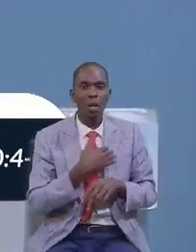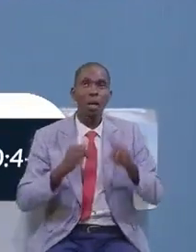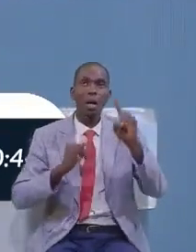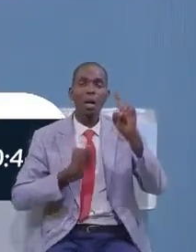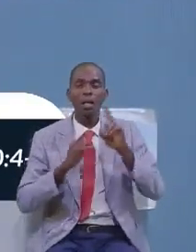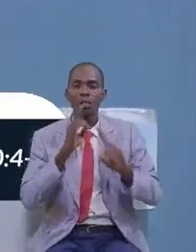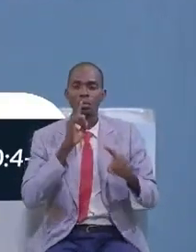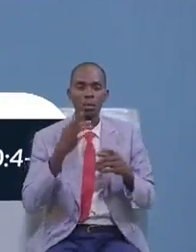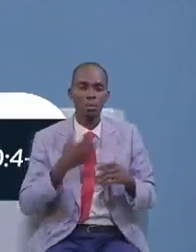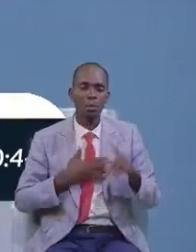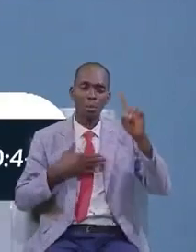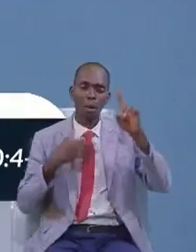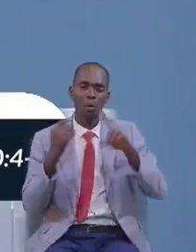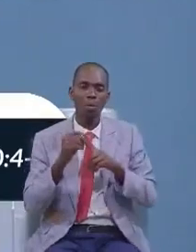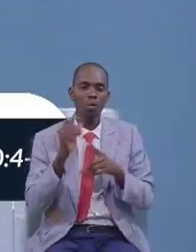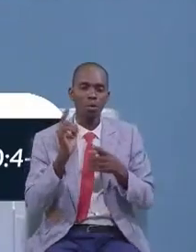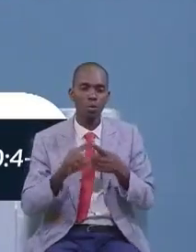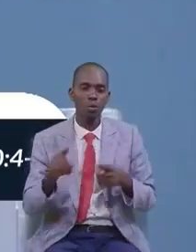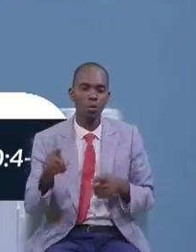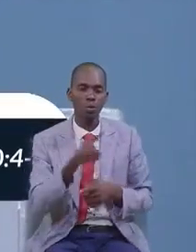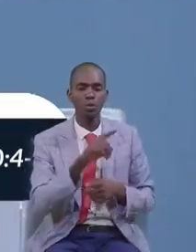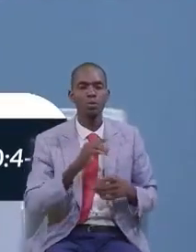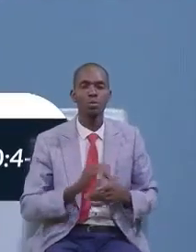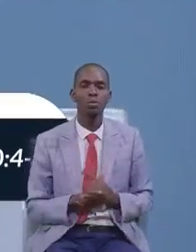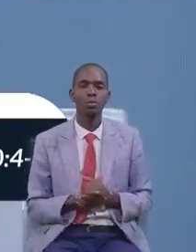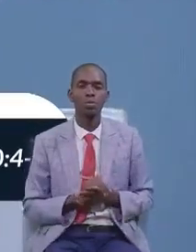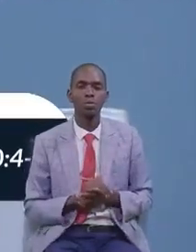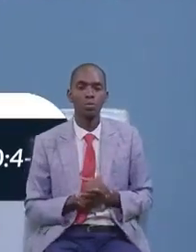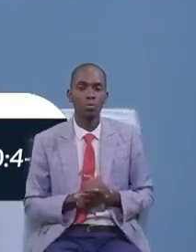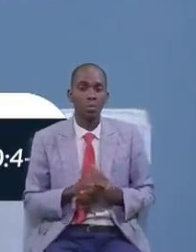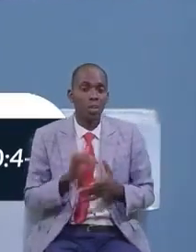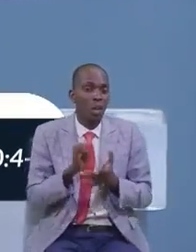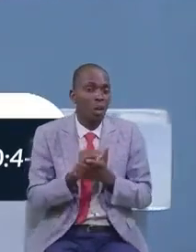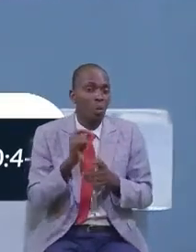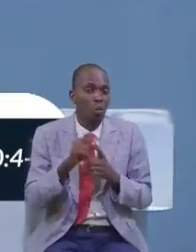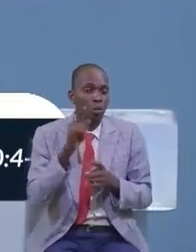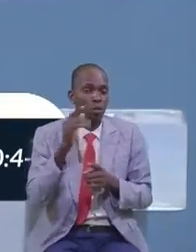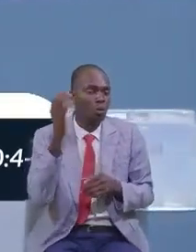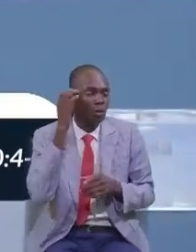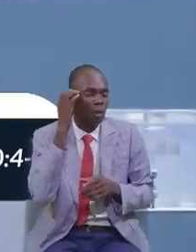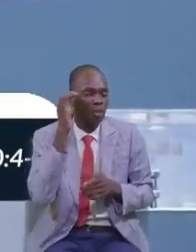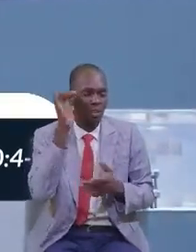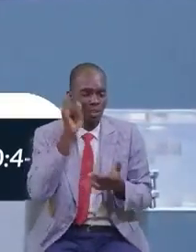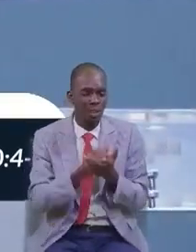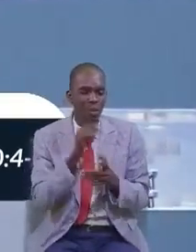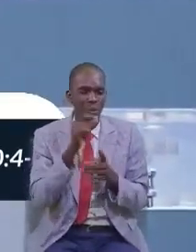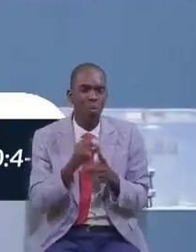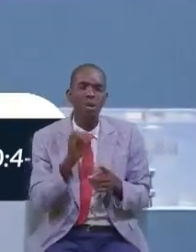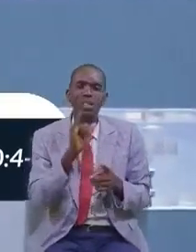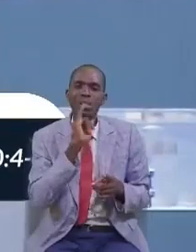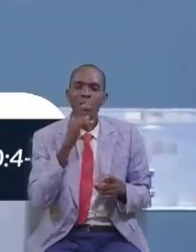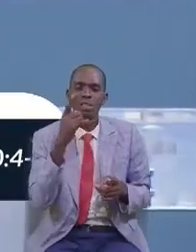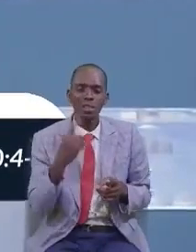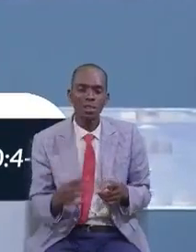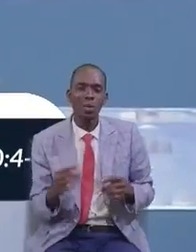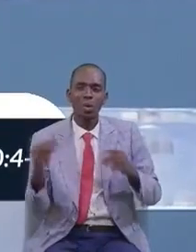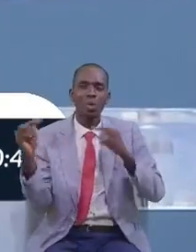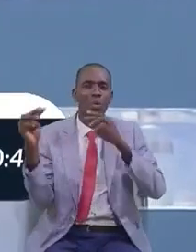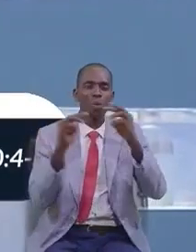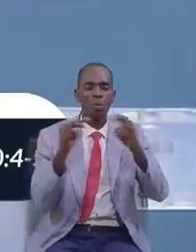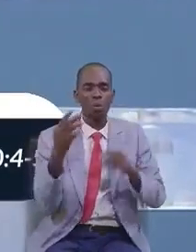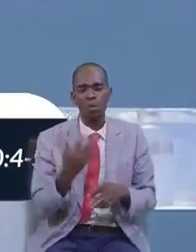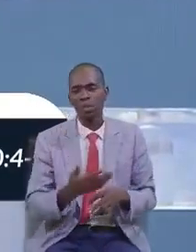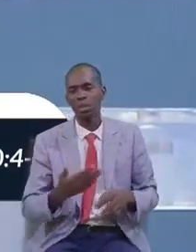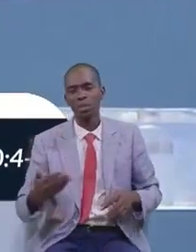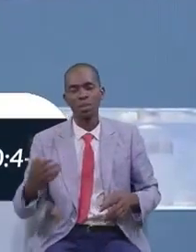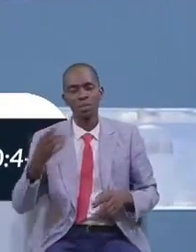to you. నేను నా వాక్కునితో మాట్లాడుతున్నాను. That what you hear is the weapon. నీవు వింటున్న ఆ వాక్కు ఆయుధం. And the weapons